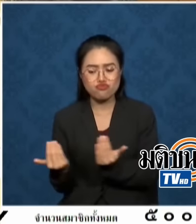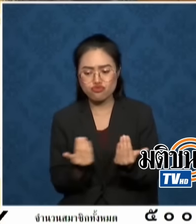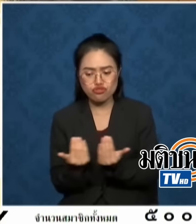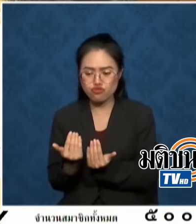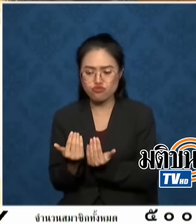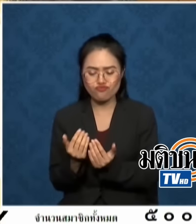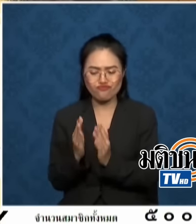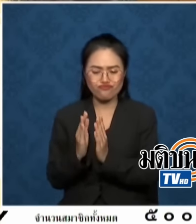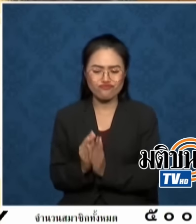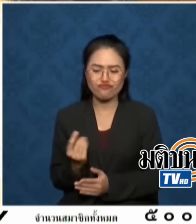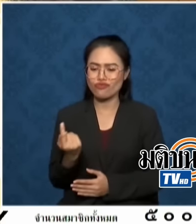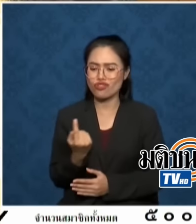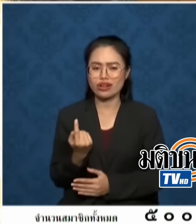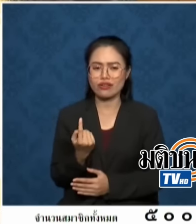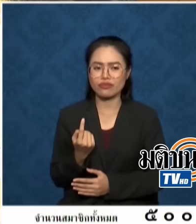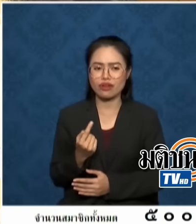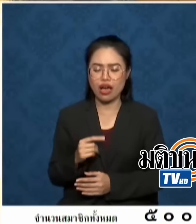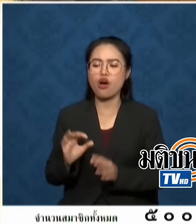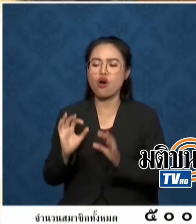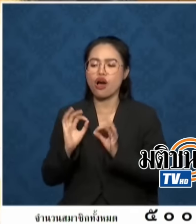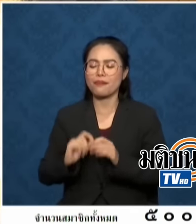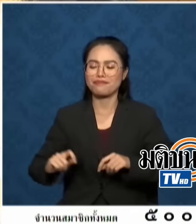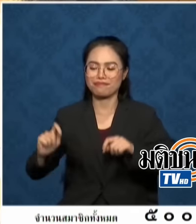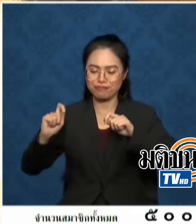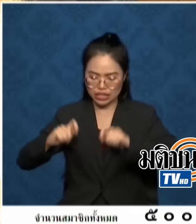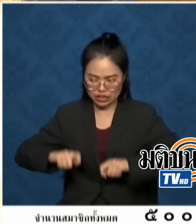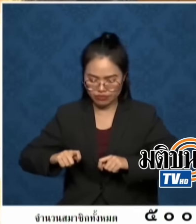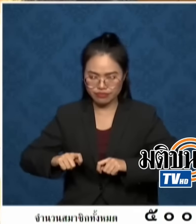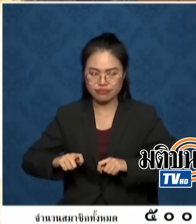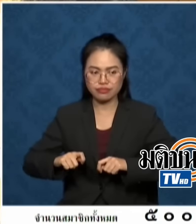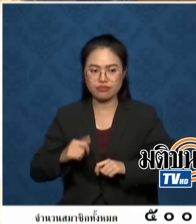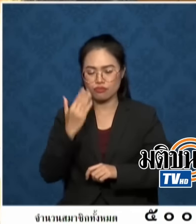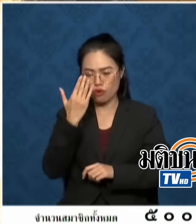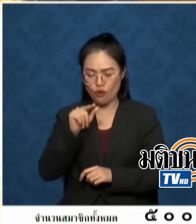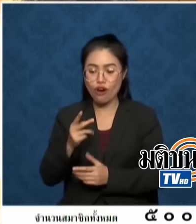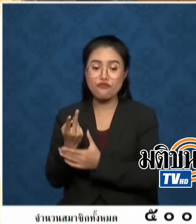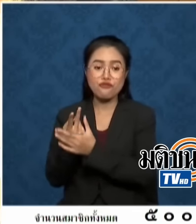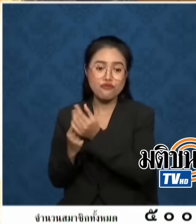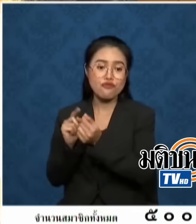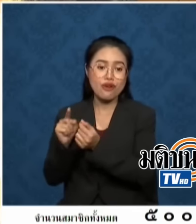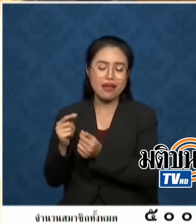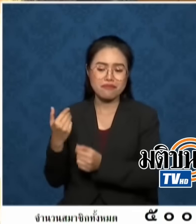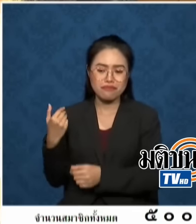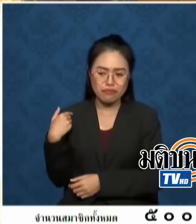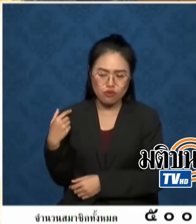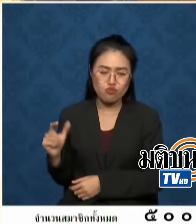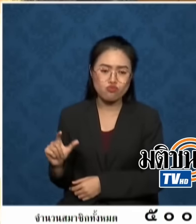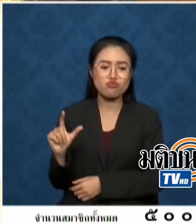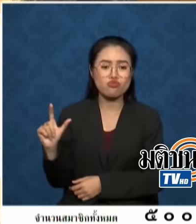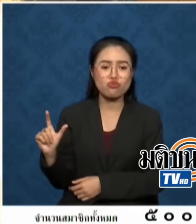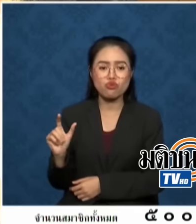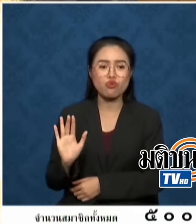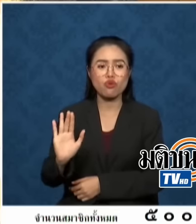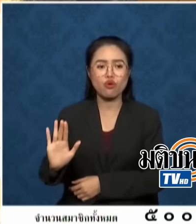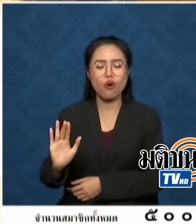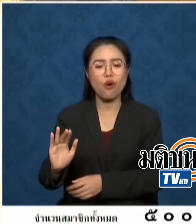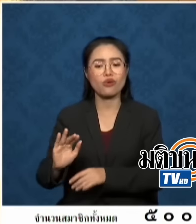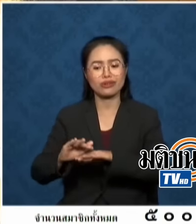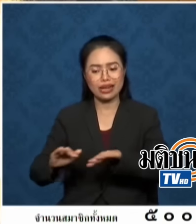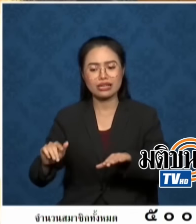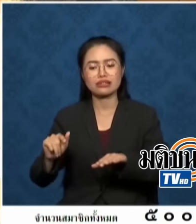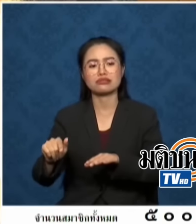เจ้าหน้าที่ก็อนุมัติเหตุผลเพราะแฟนมีสถานะเป็นลุงแท้ๆไม่ต้องทดลอง